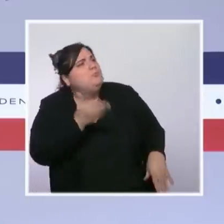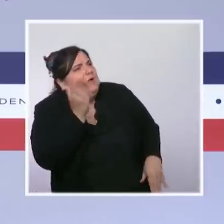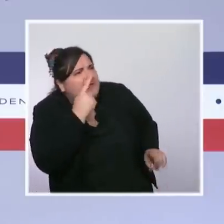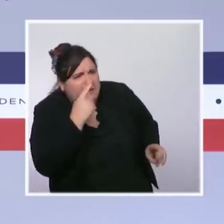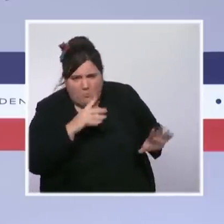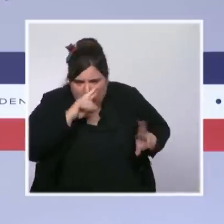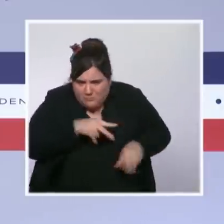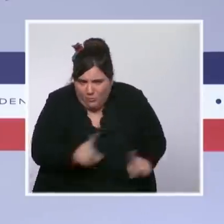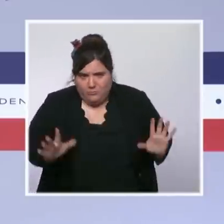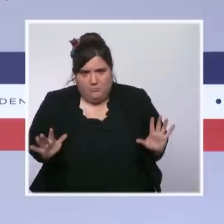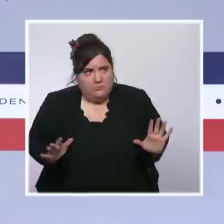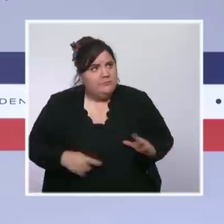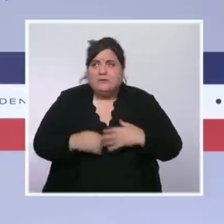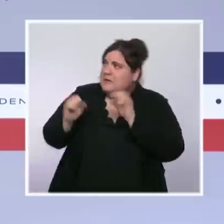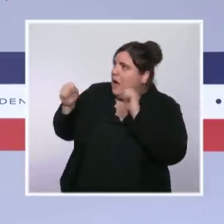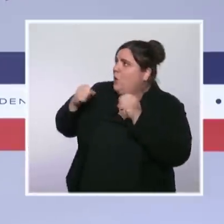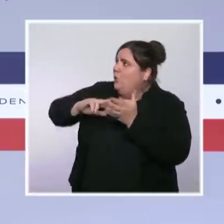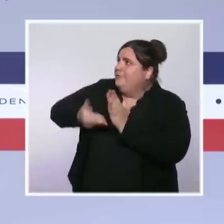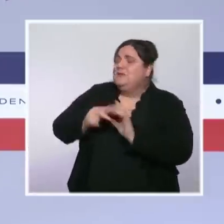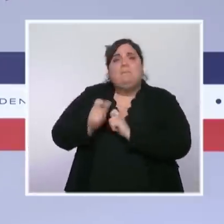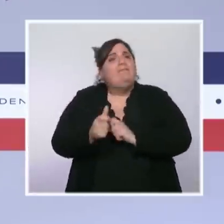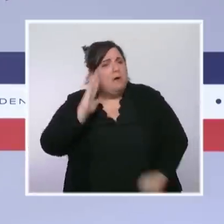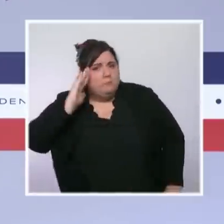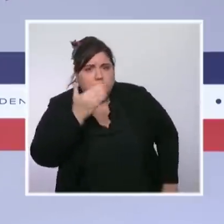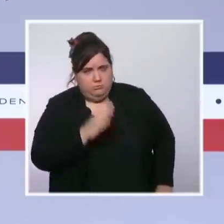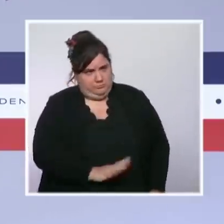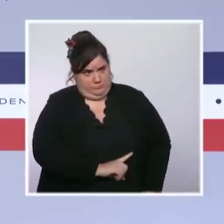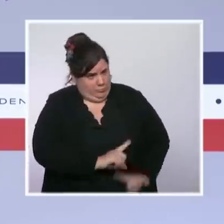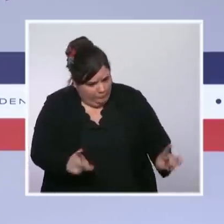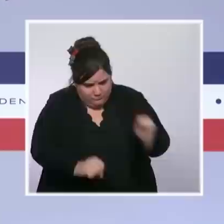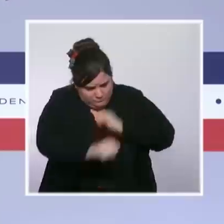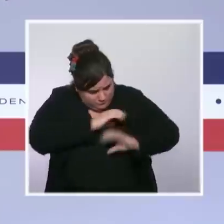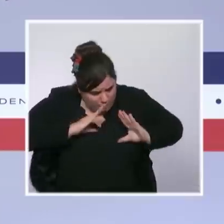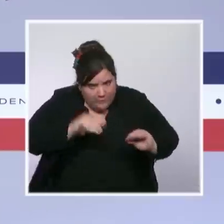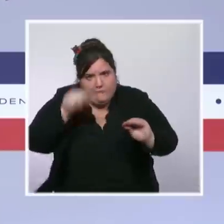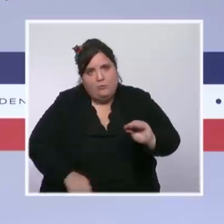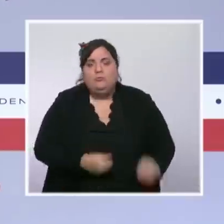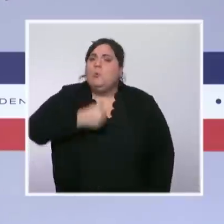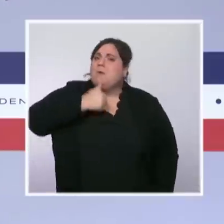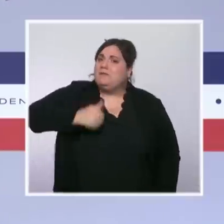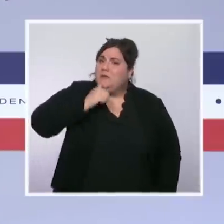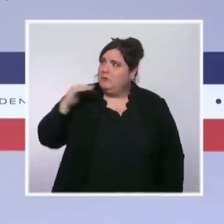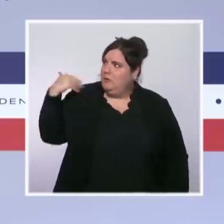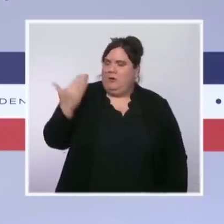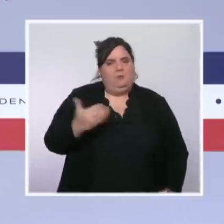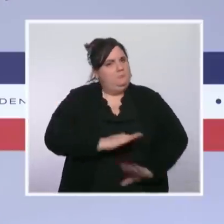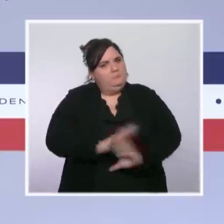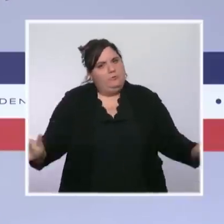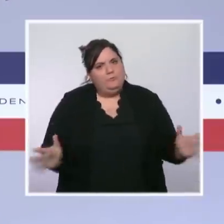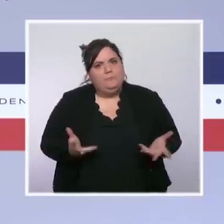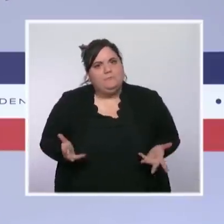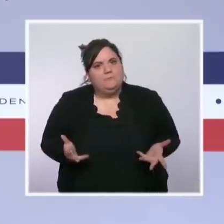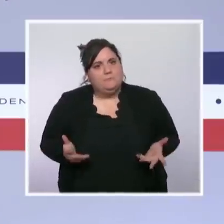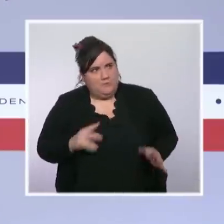dans le cadre du Brexit, on doit respecter cet accord. Notre patience atteint ses limites et il y a une volonté manifeste qui est exprimée de